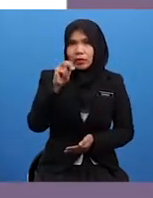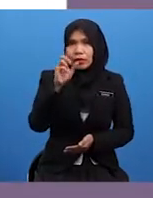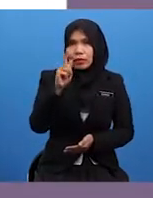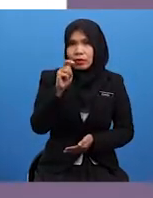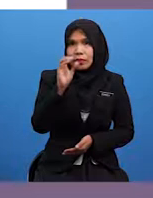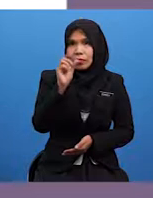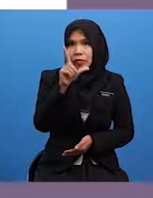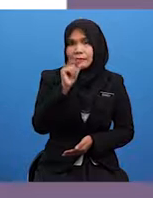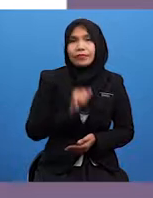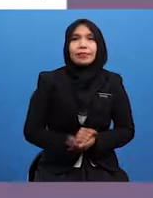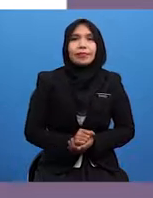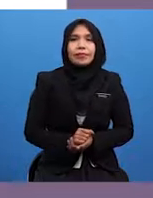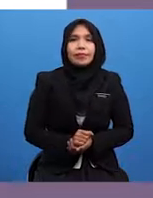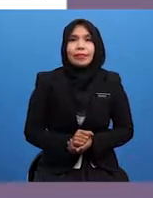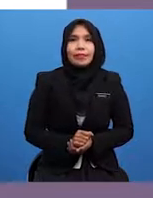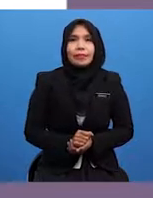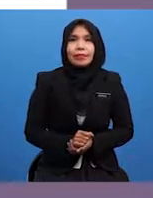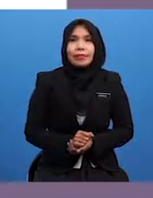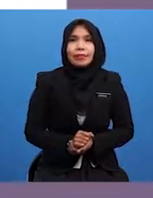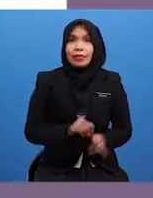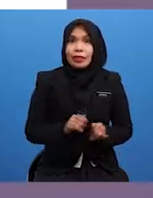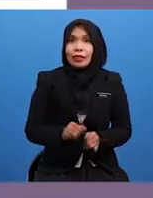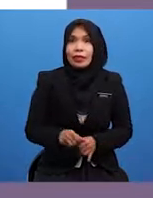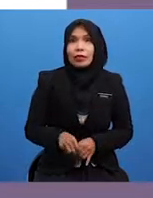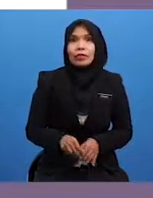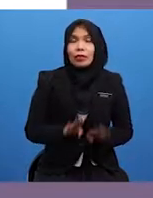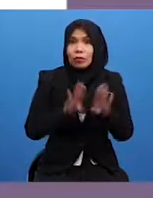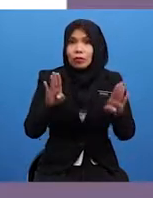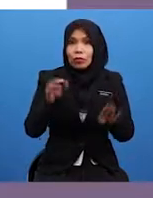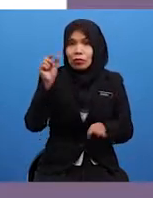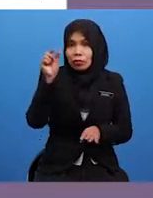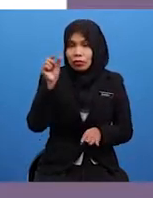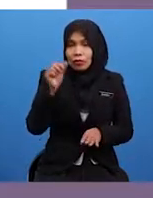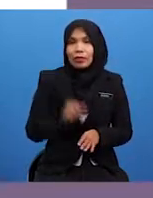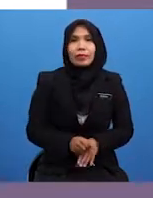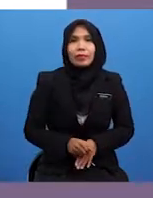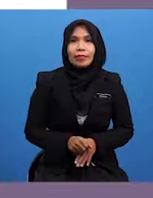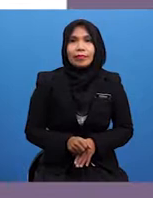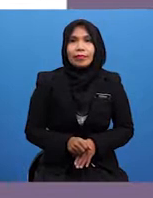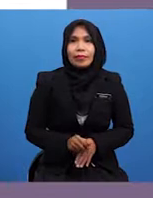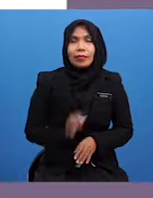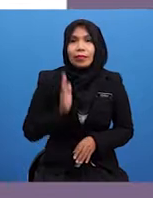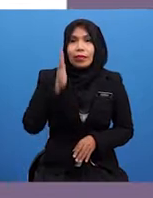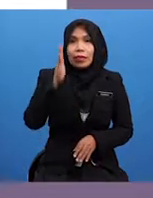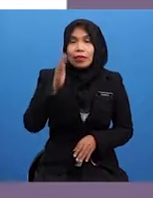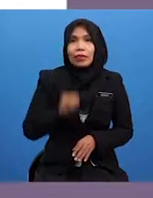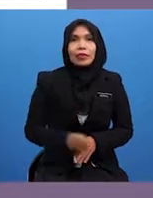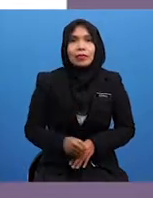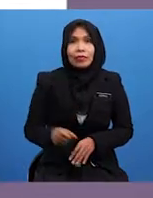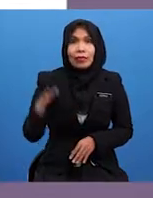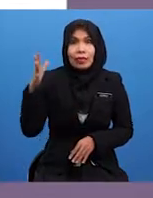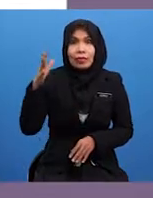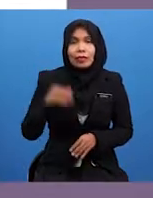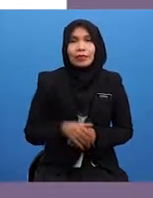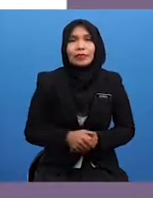kesemua mentol akan menyala. Sekiranya salah satu mentol terbakar ataupun rosak,